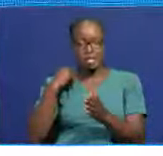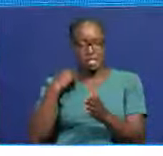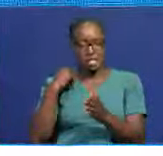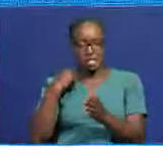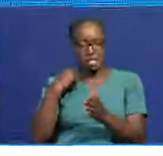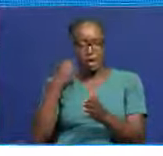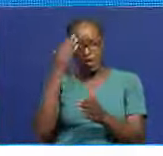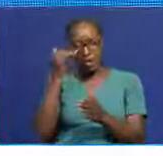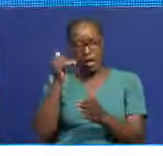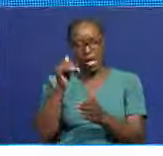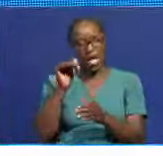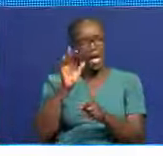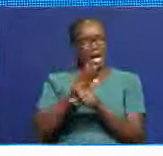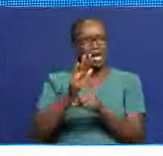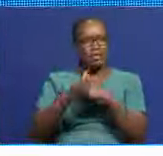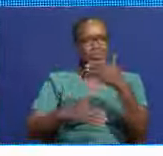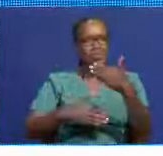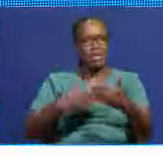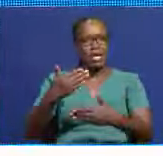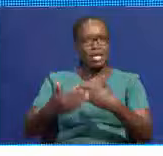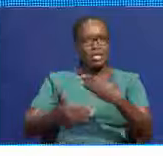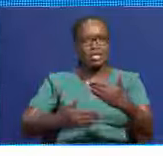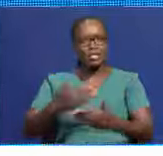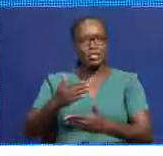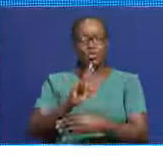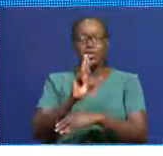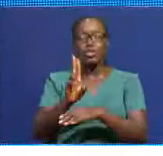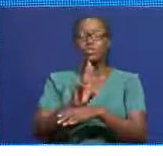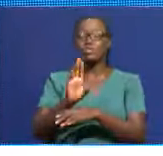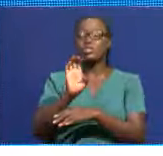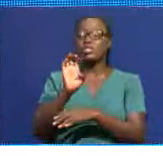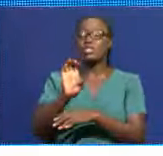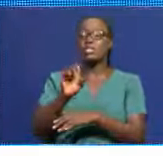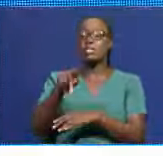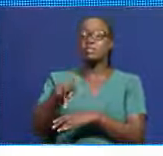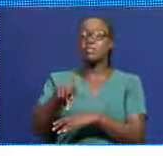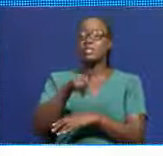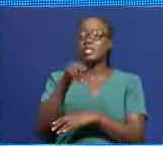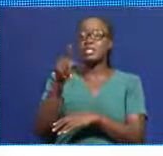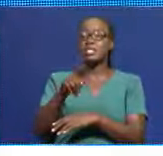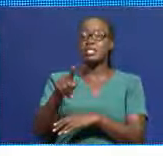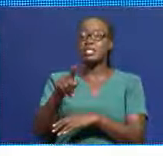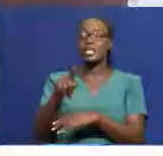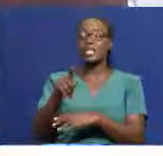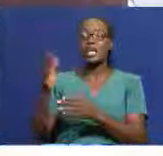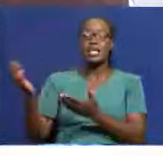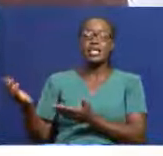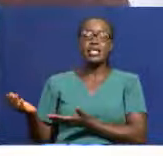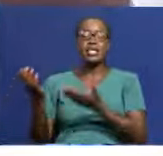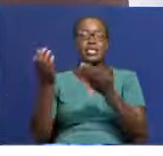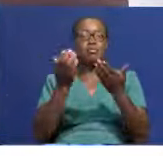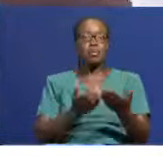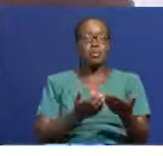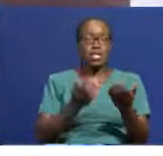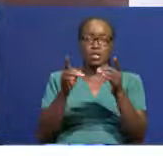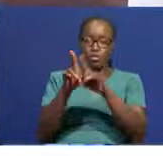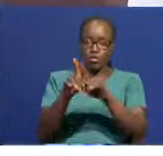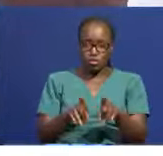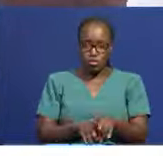because a lot of fabric that is currently being used in our EPZ comes from imports from... Fauka ya